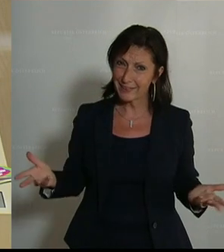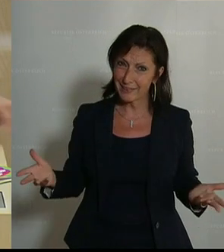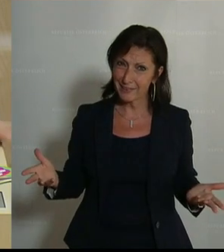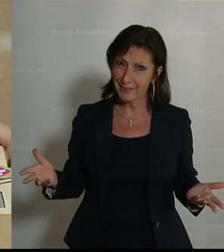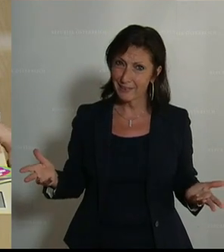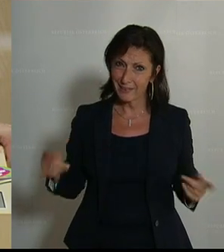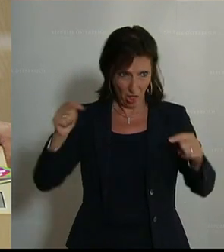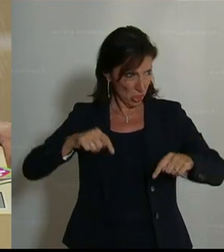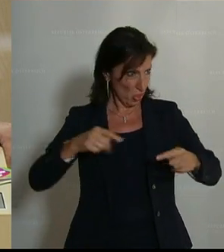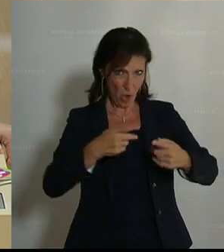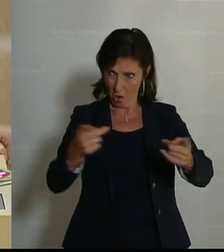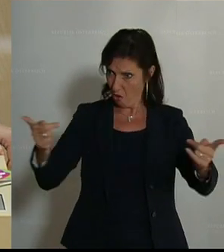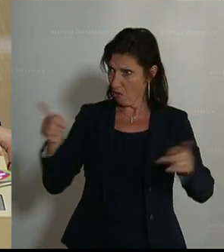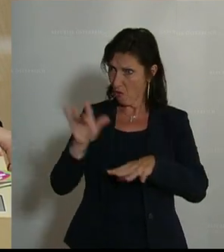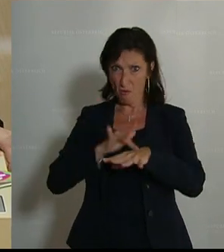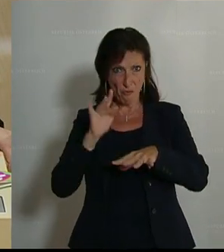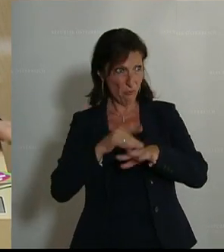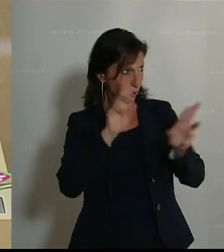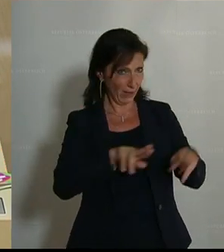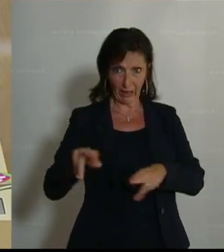Gibt es irgendeinen hier im Saal von Ihnen, der das fair findet?